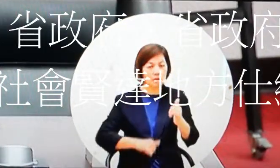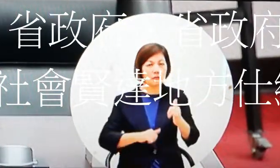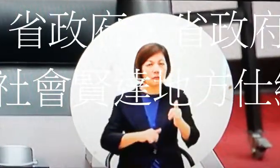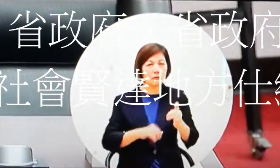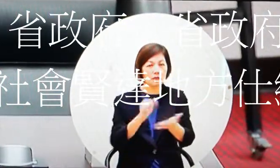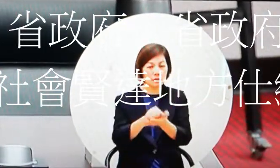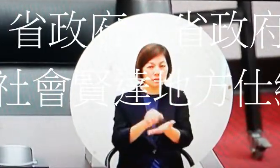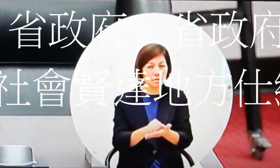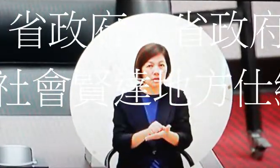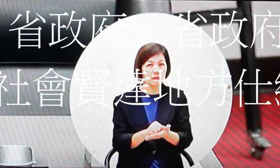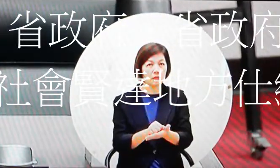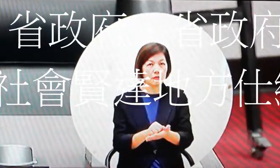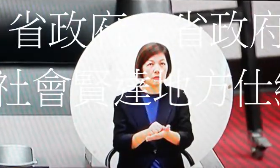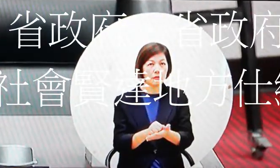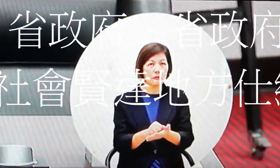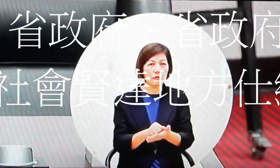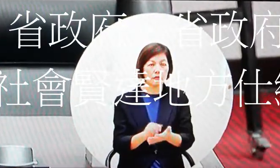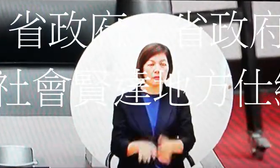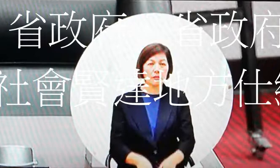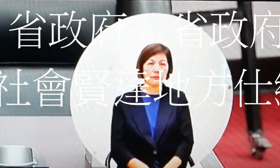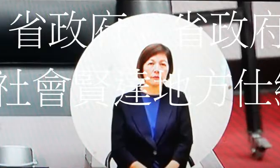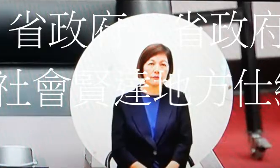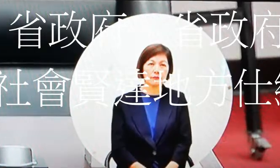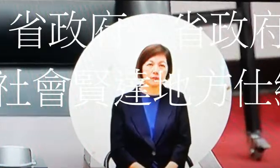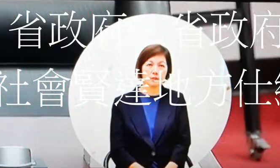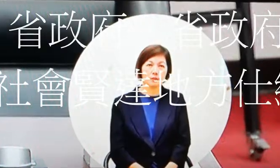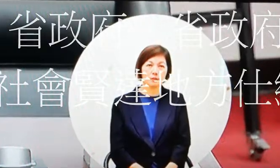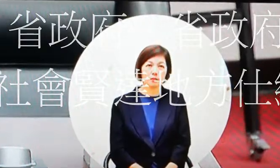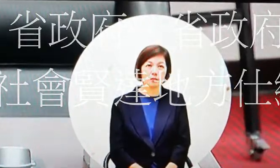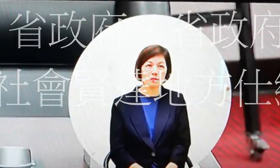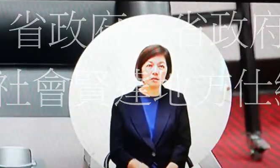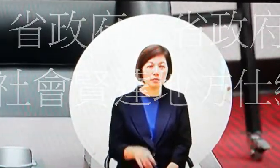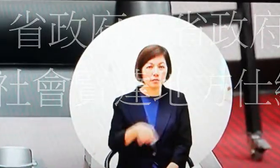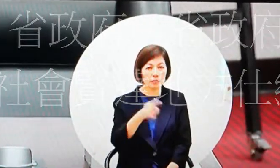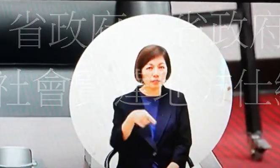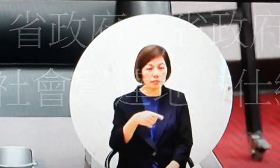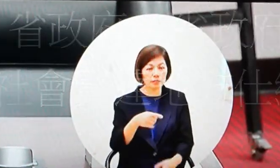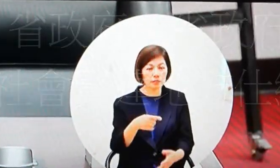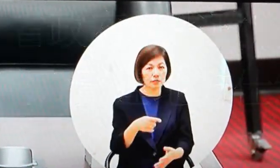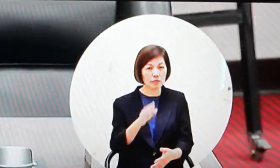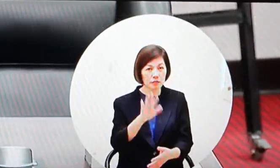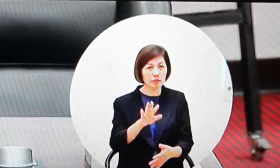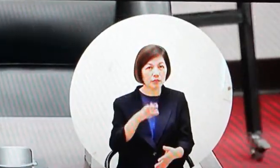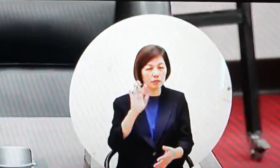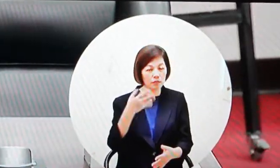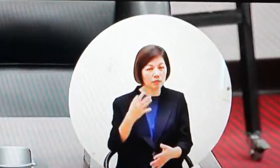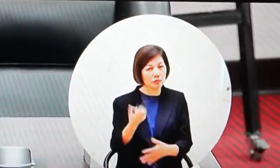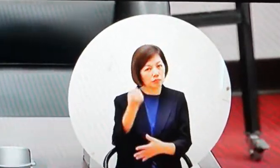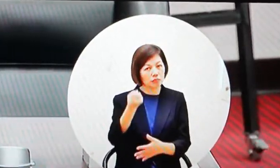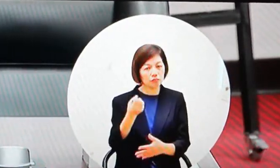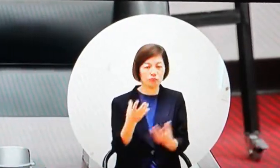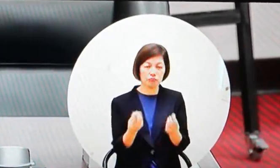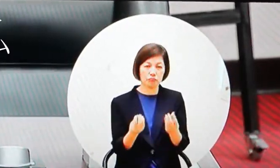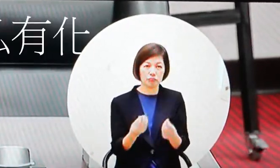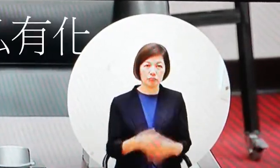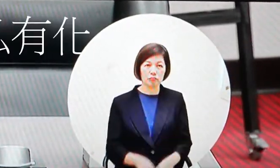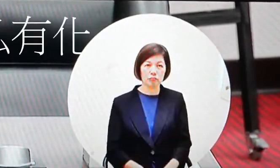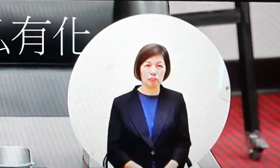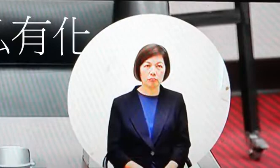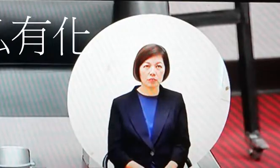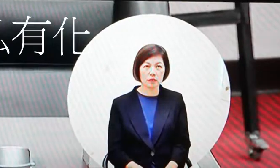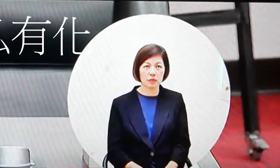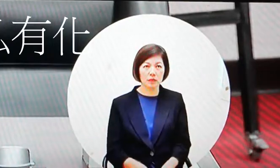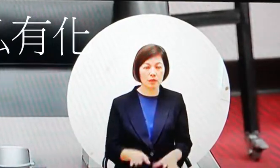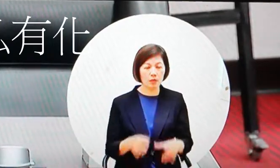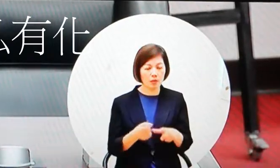里都没有一个一个权益哦？到底是怎么样哦？变成完全私有化，虽然是公益有